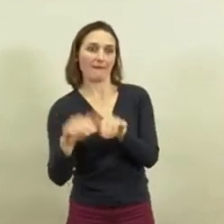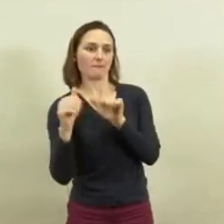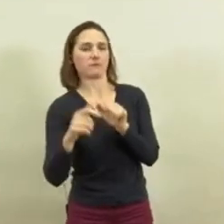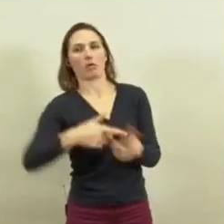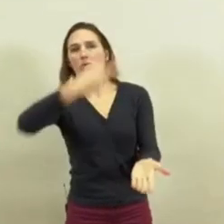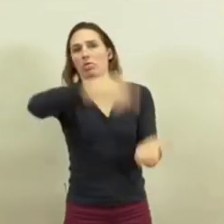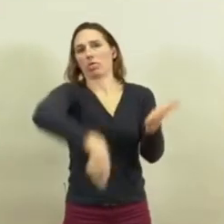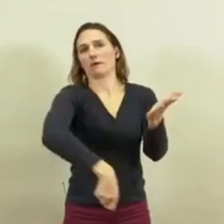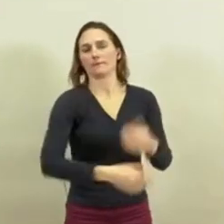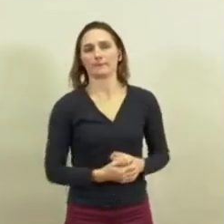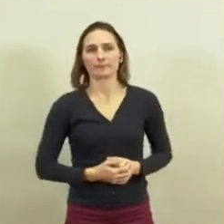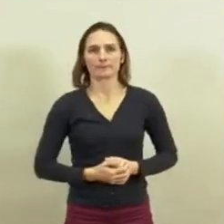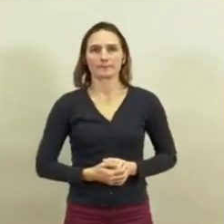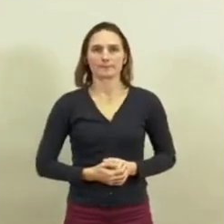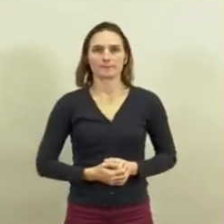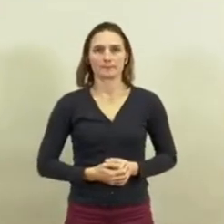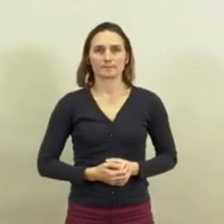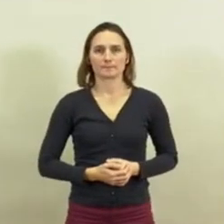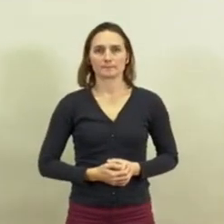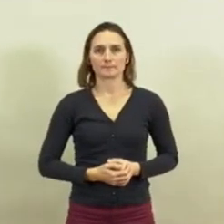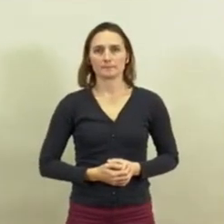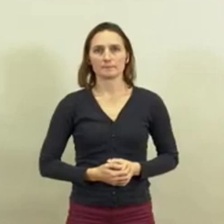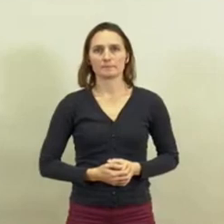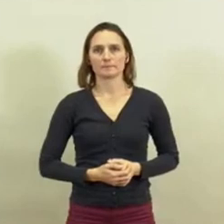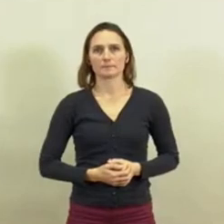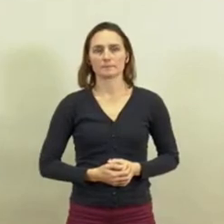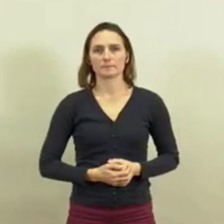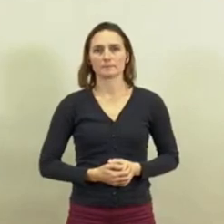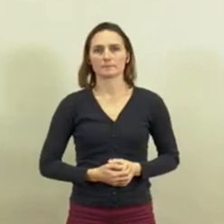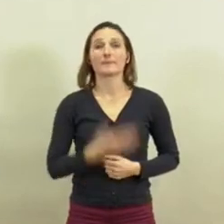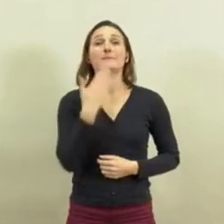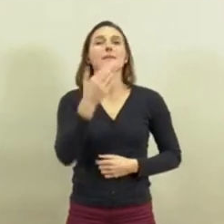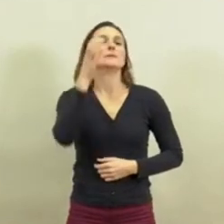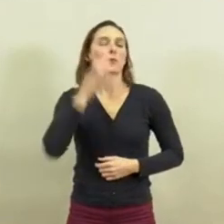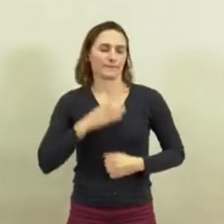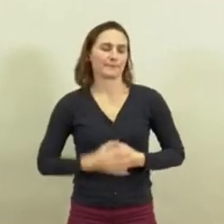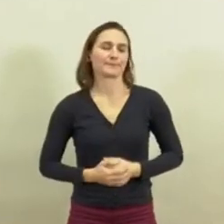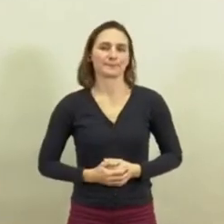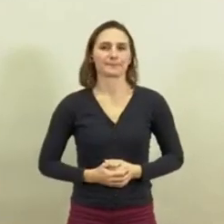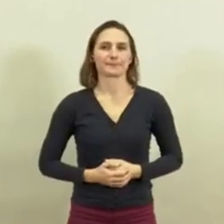copropriétés. Merci de votre attention.